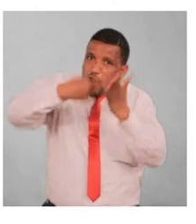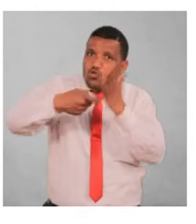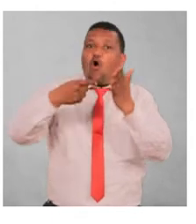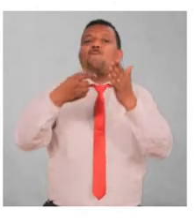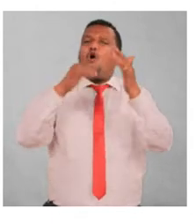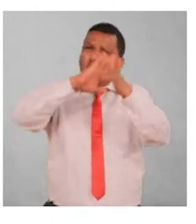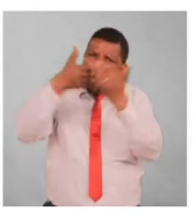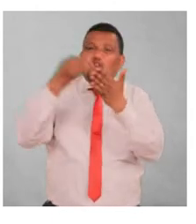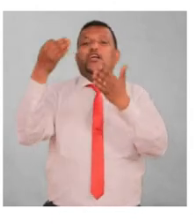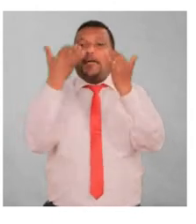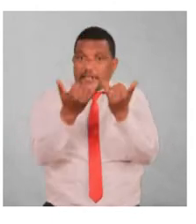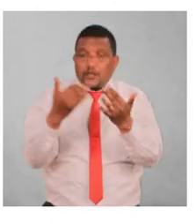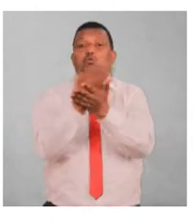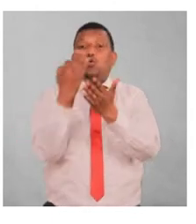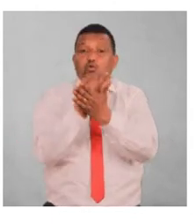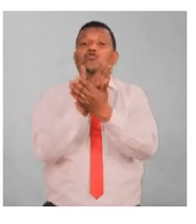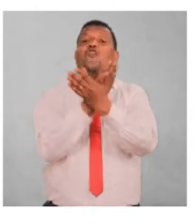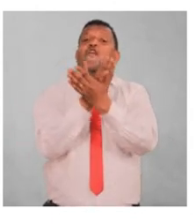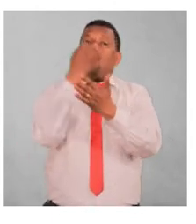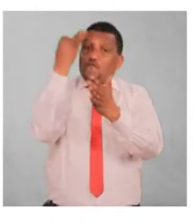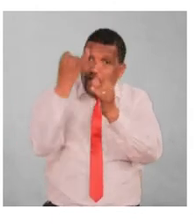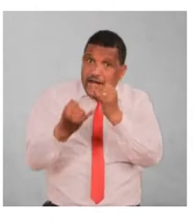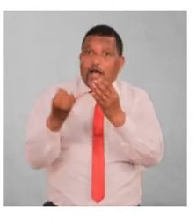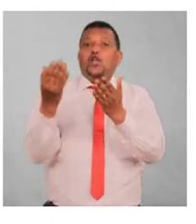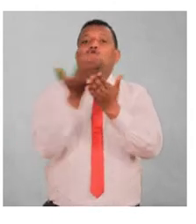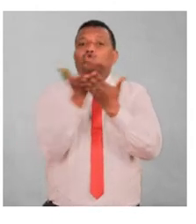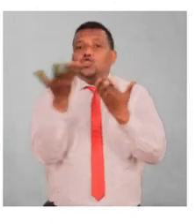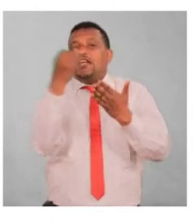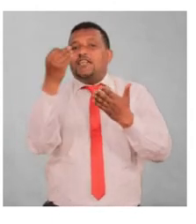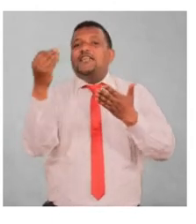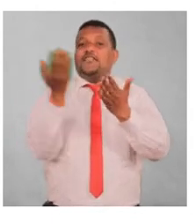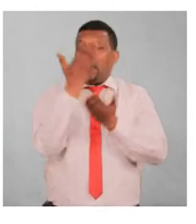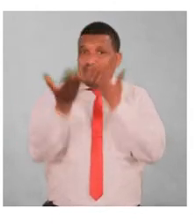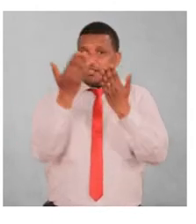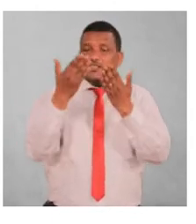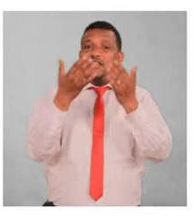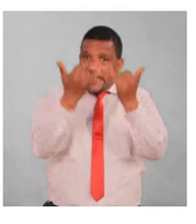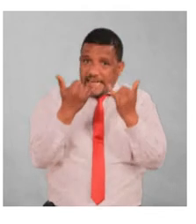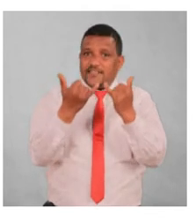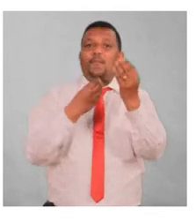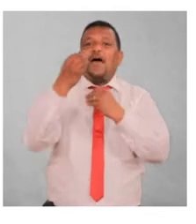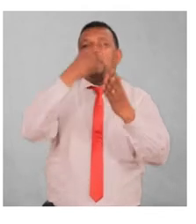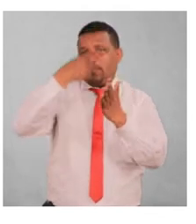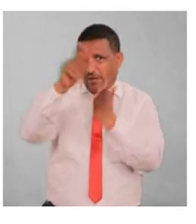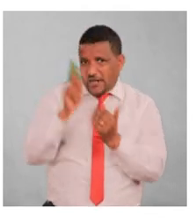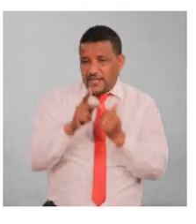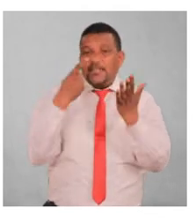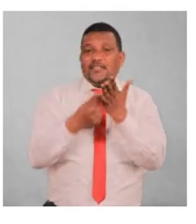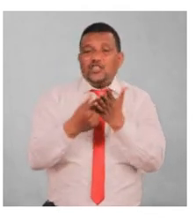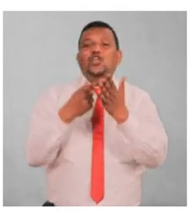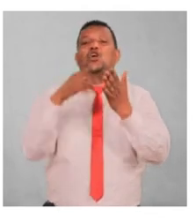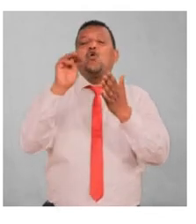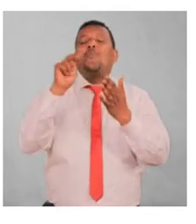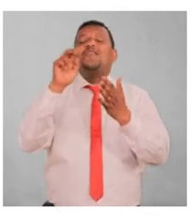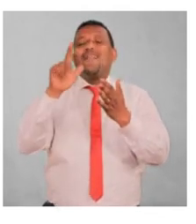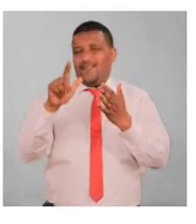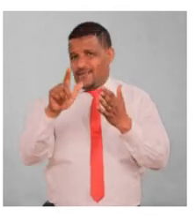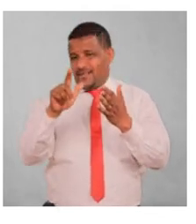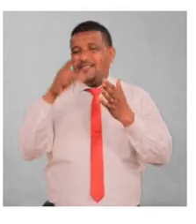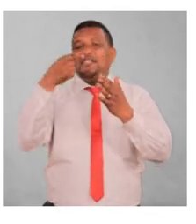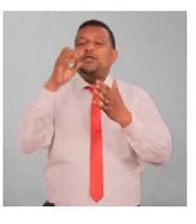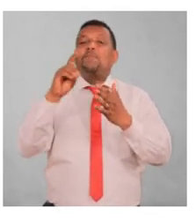फाइनल गुड्स एंड सर्विस आफ करंट मार्केट प्राइस एंड डिस्ट्रॉय जीडीपी इस नाचीज